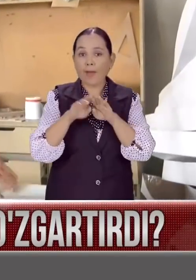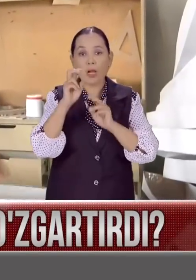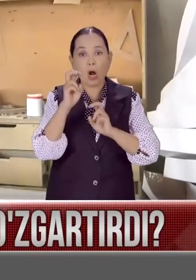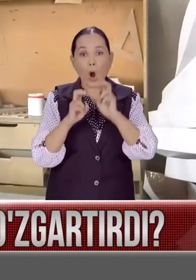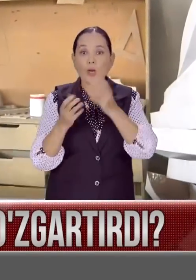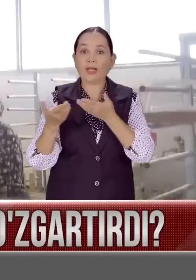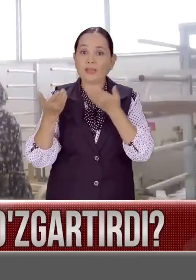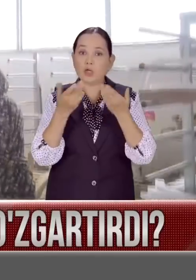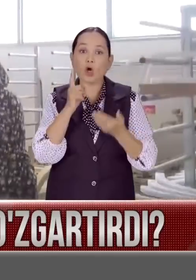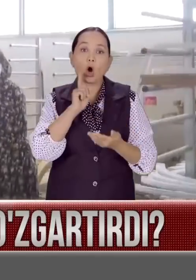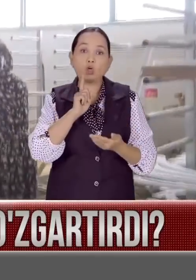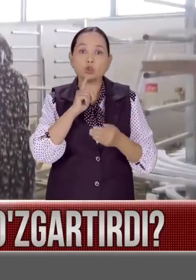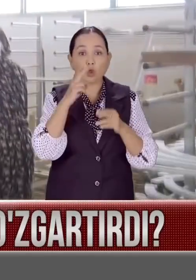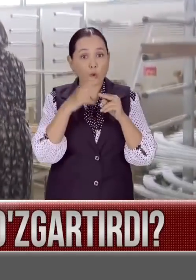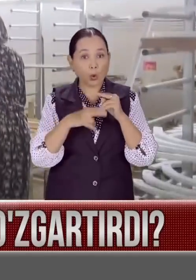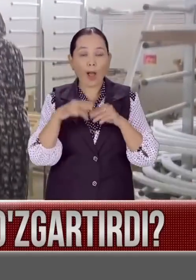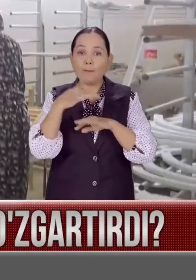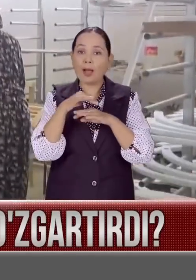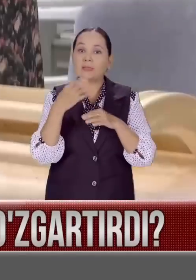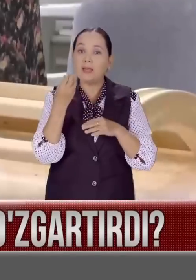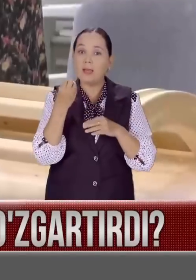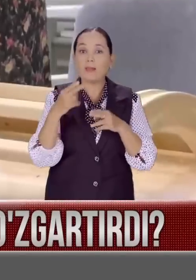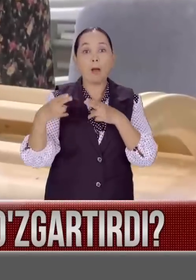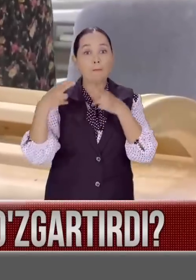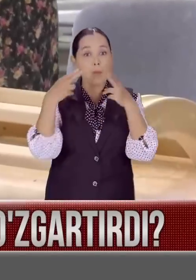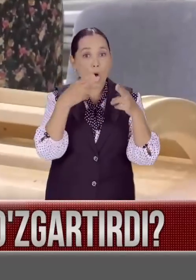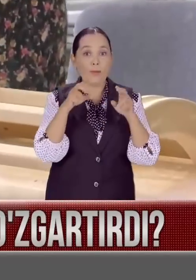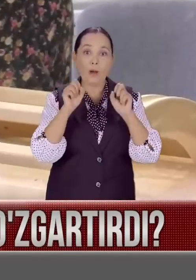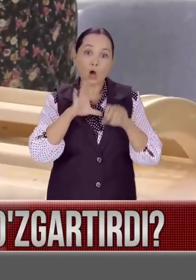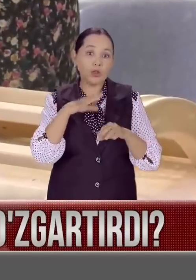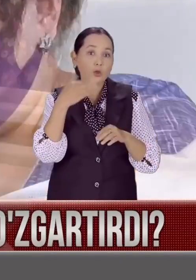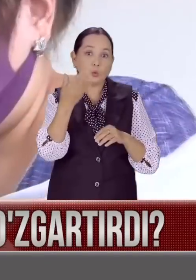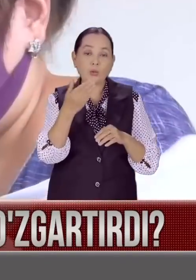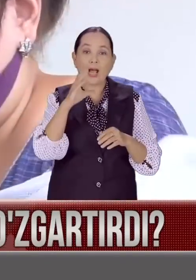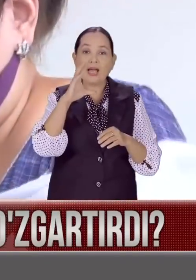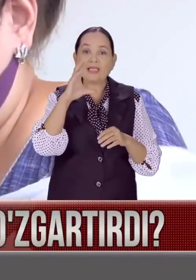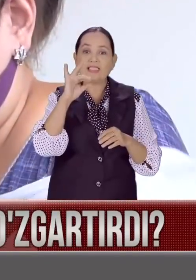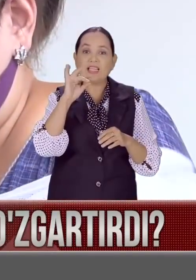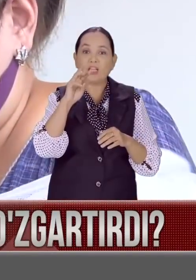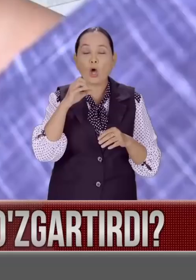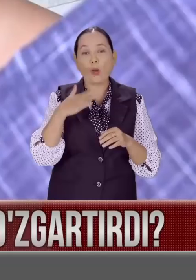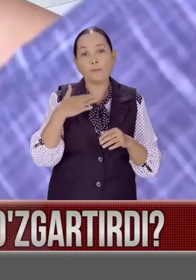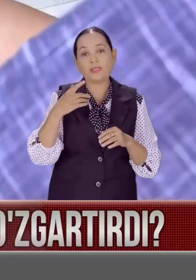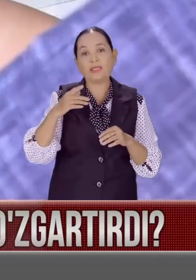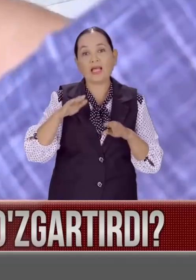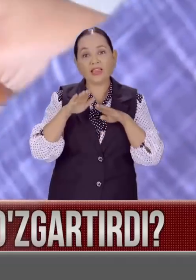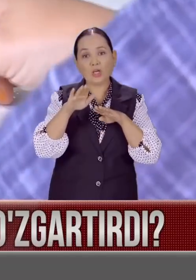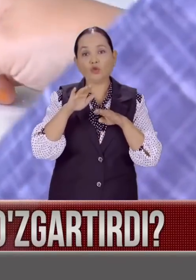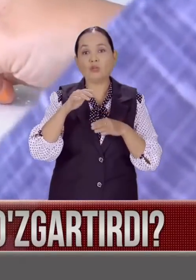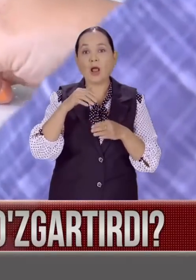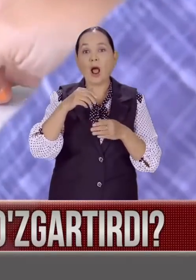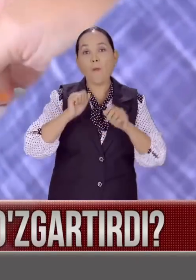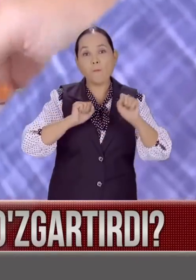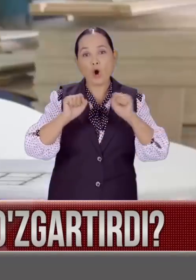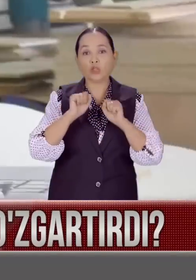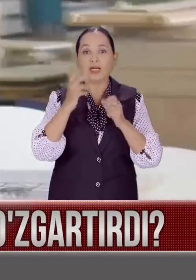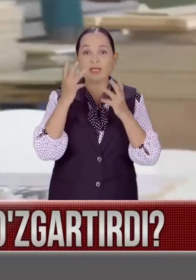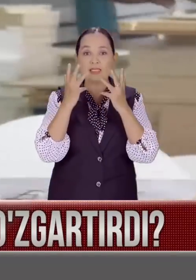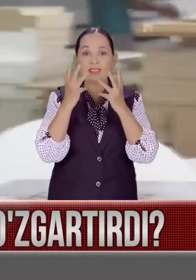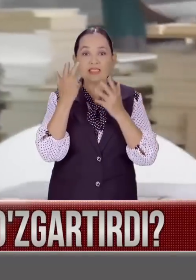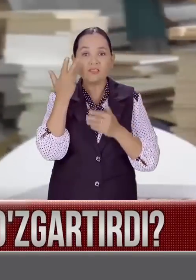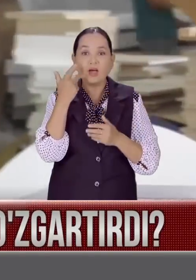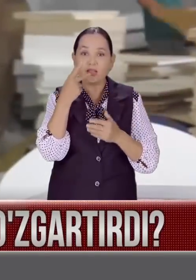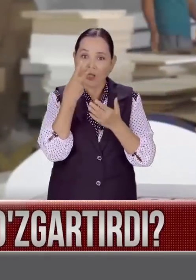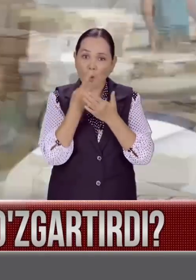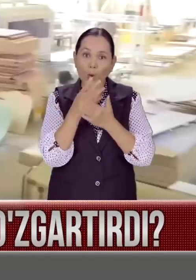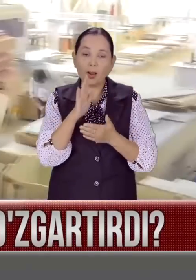korxonasiga tashrifimiz hozircha tugadi. Manzilga yana borib qolsak, balki o'shanda Sitora opa bizni tikuvchilarning boshlig'i sifatida kutib olar. Umid Olim